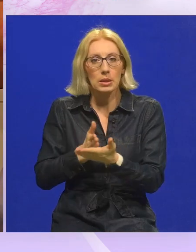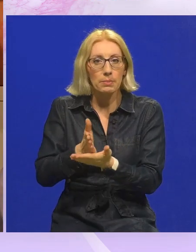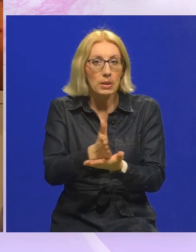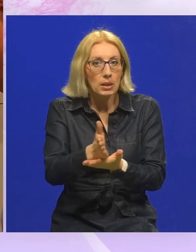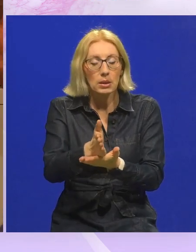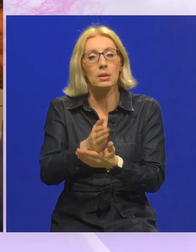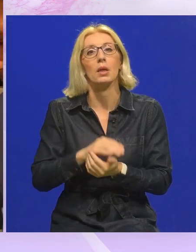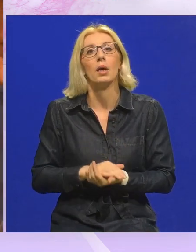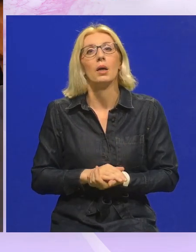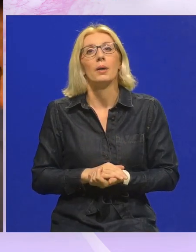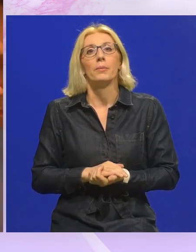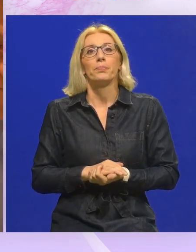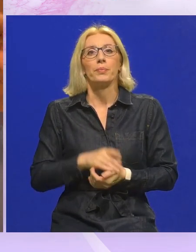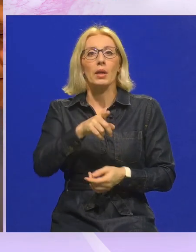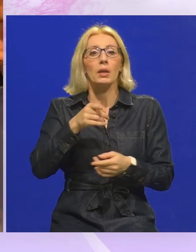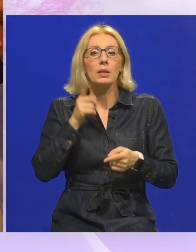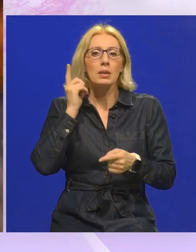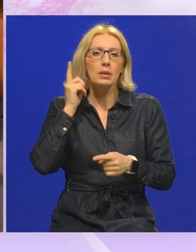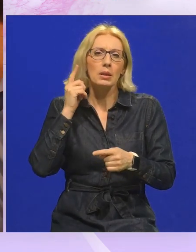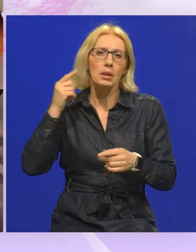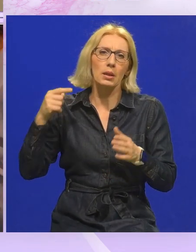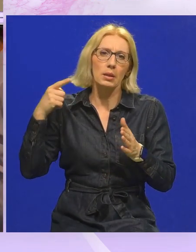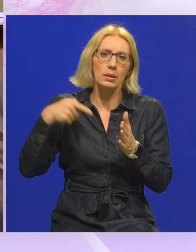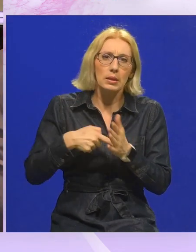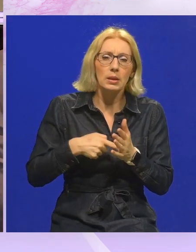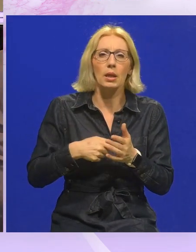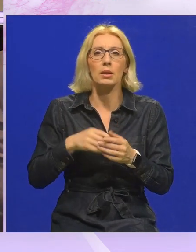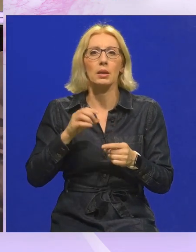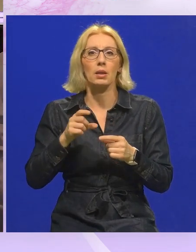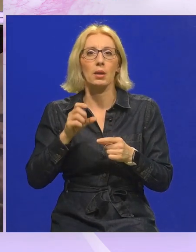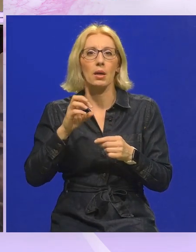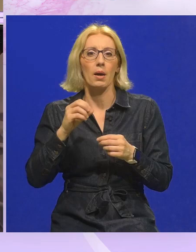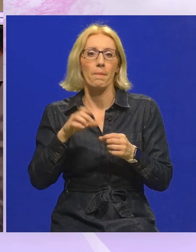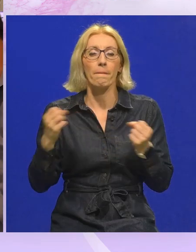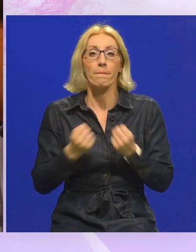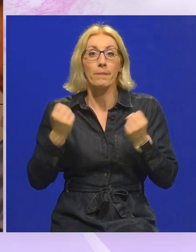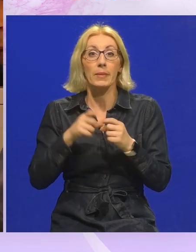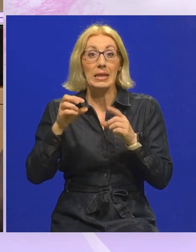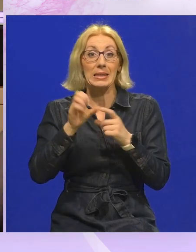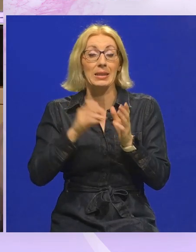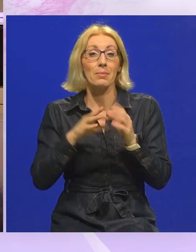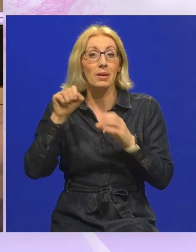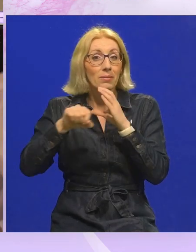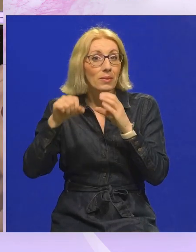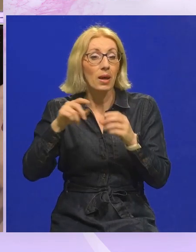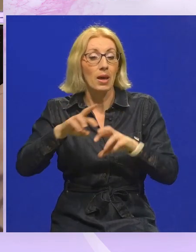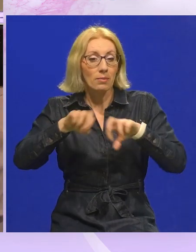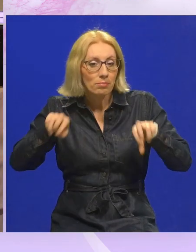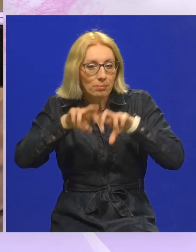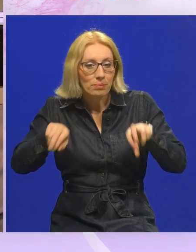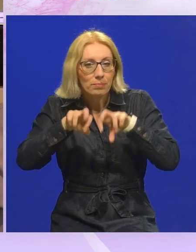jedna od ciljanih aktivnosti, jeste da smo u stvari napravili jednu snimku situacije, dakle proveli smo